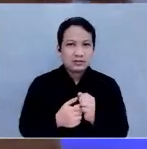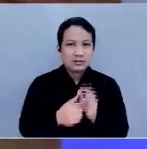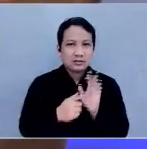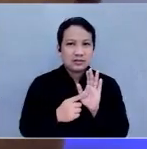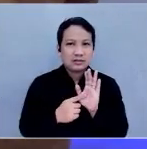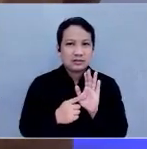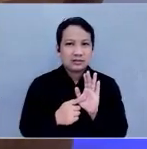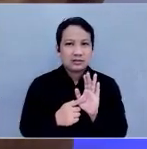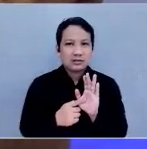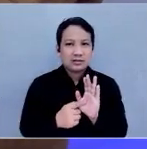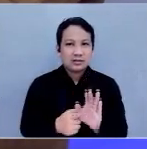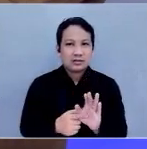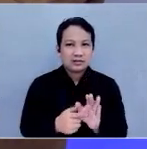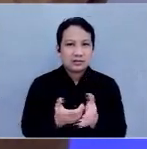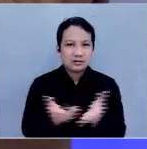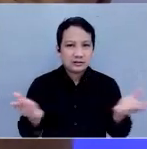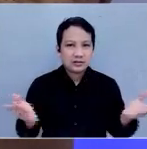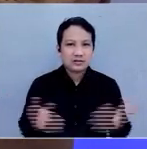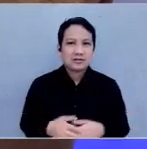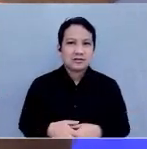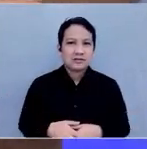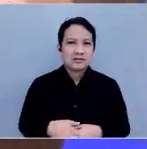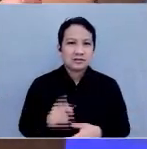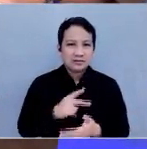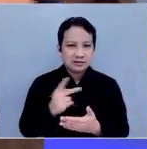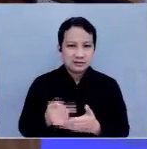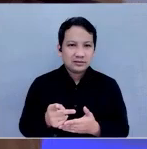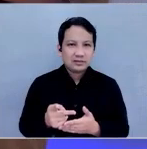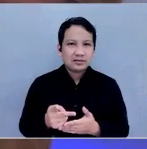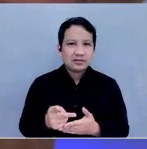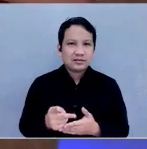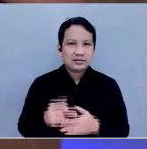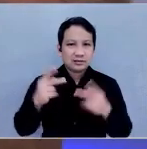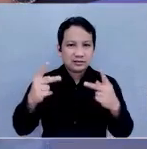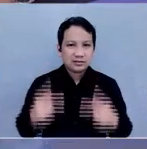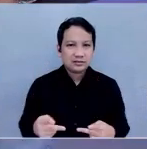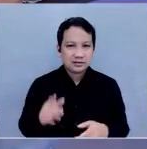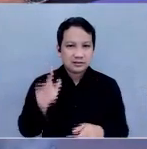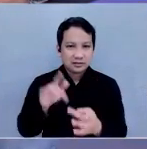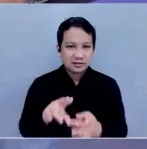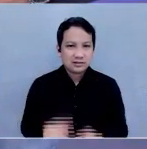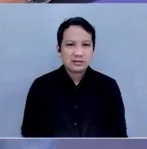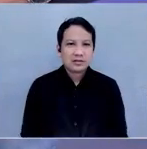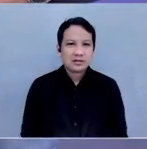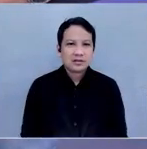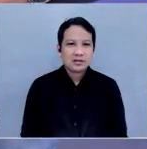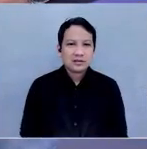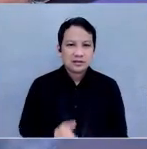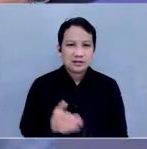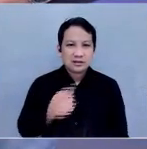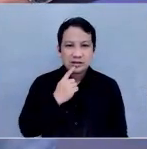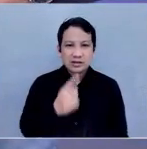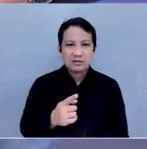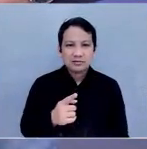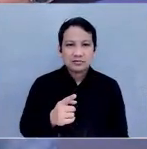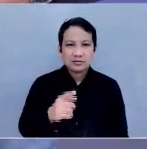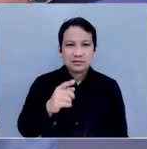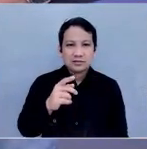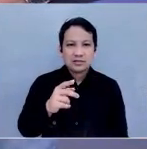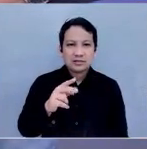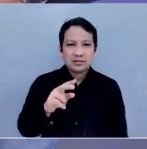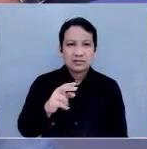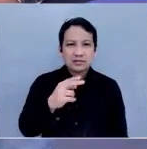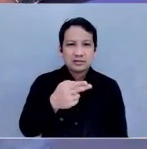aming page, sa aming website. Paano nila kayo tutulungan? So, meron po kaming website. Ang website po ay